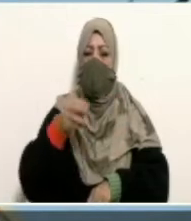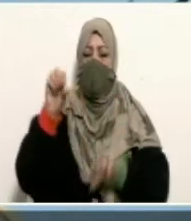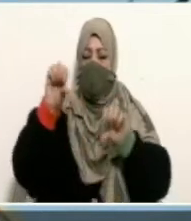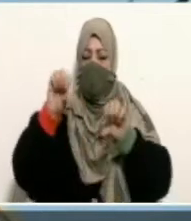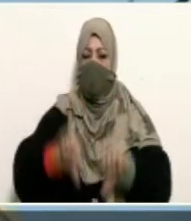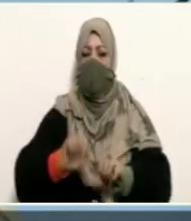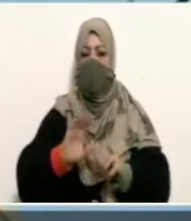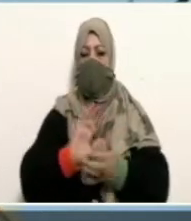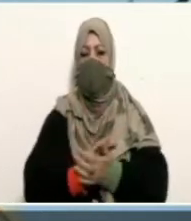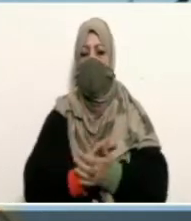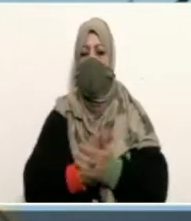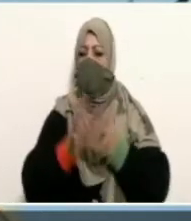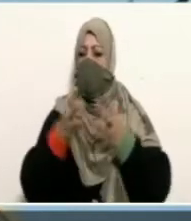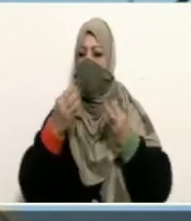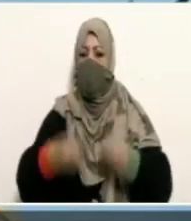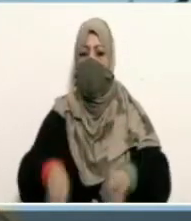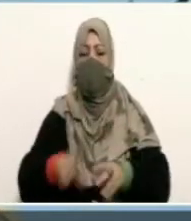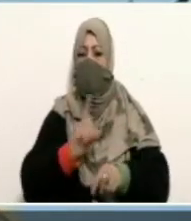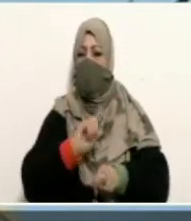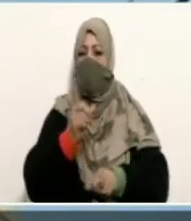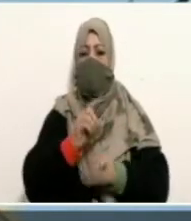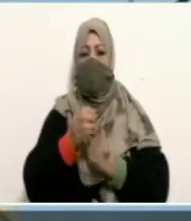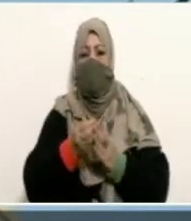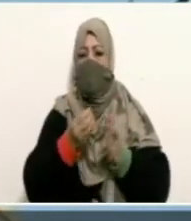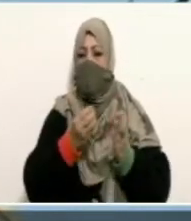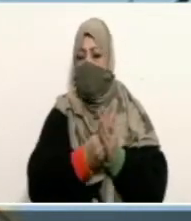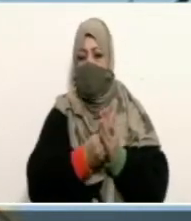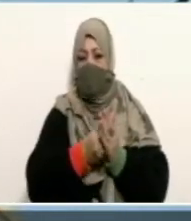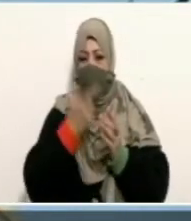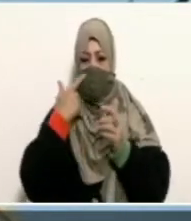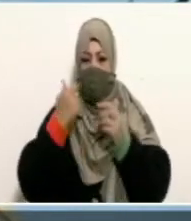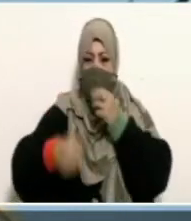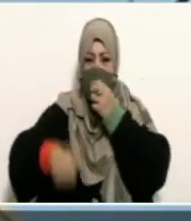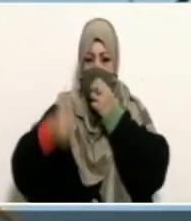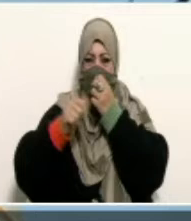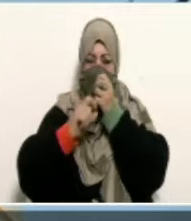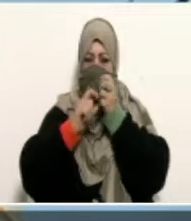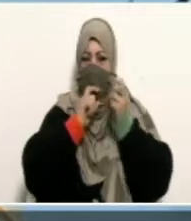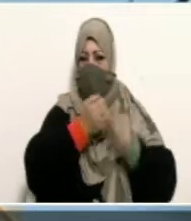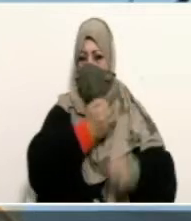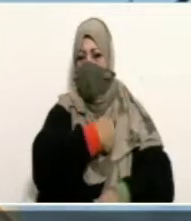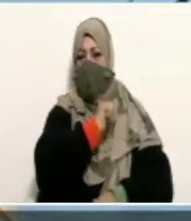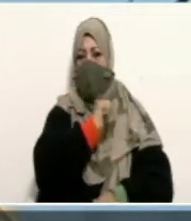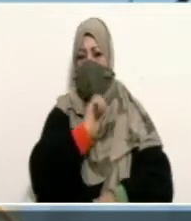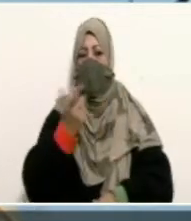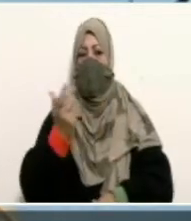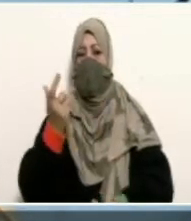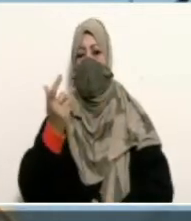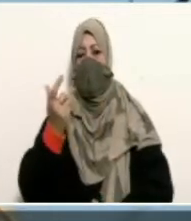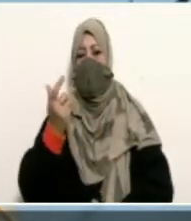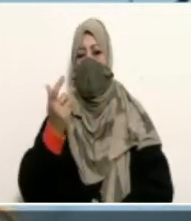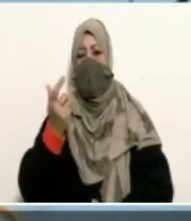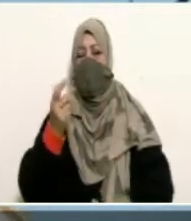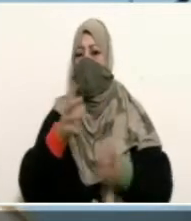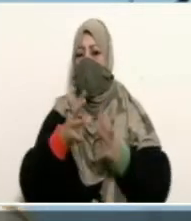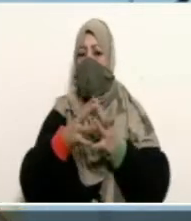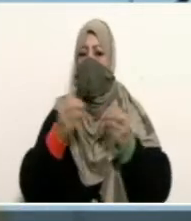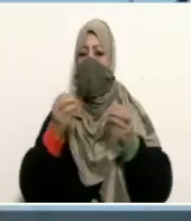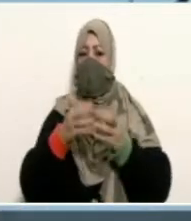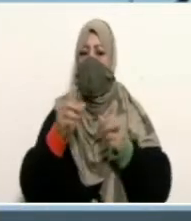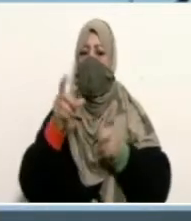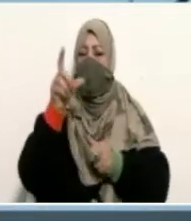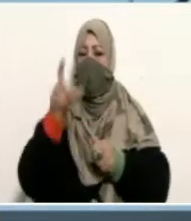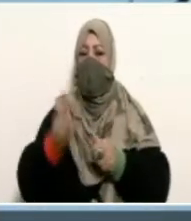على بنين دون الإناث. وهي حقيقة مسألة خلافية